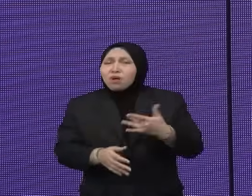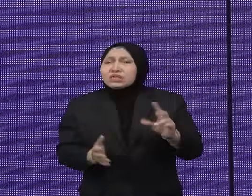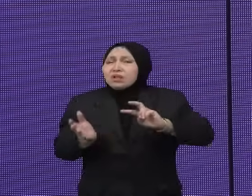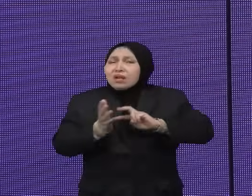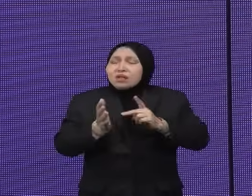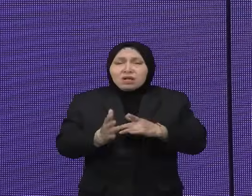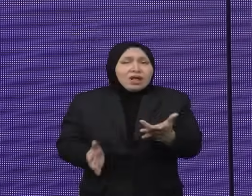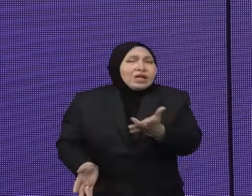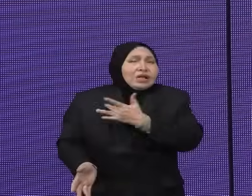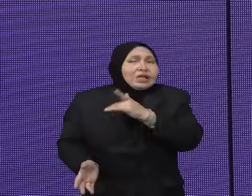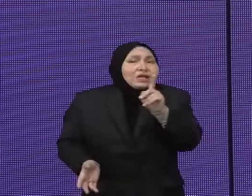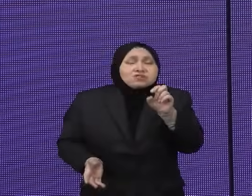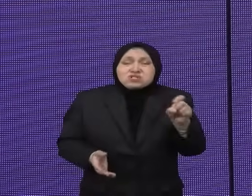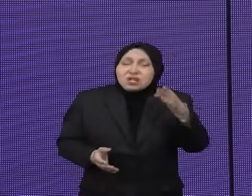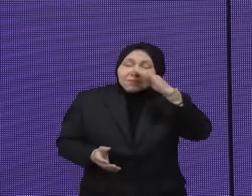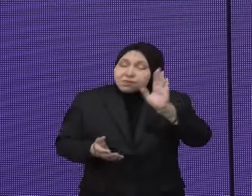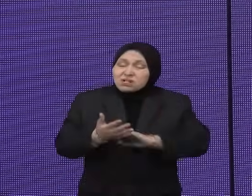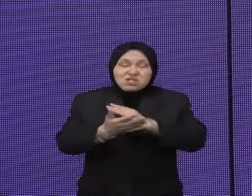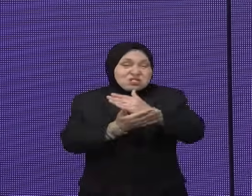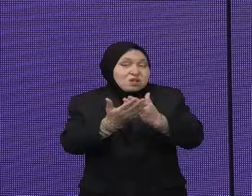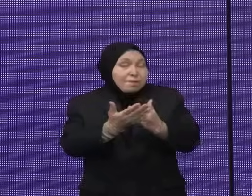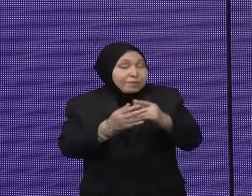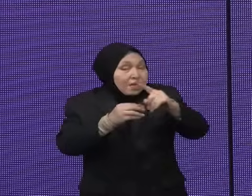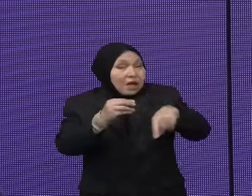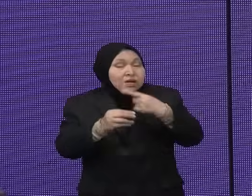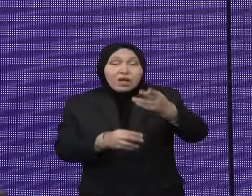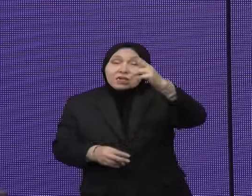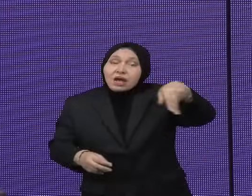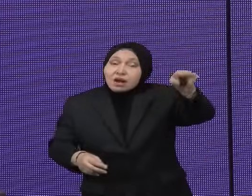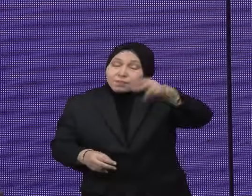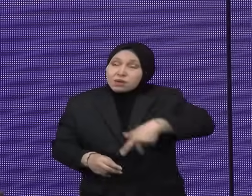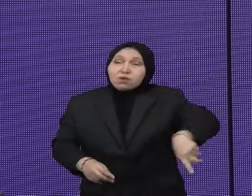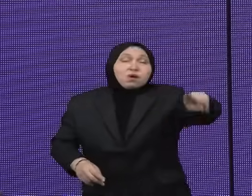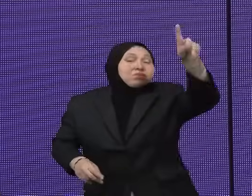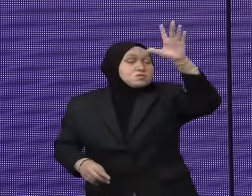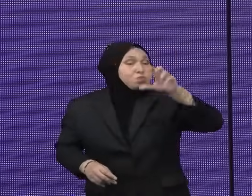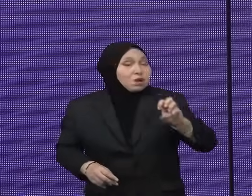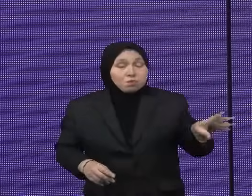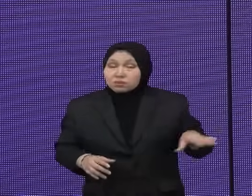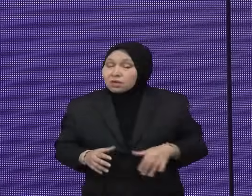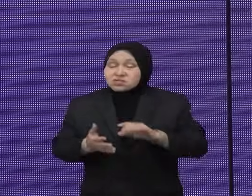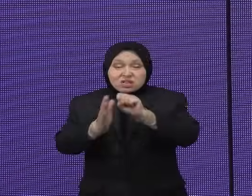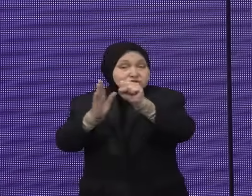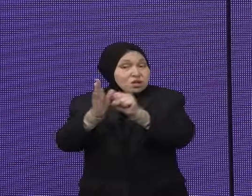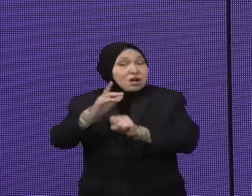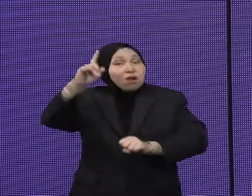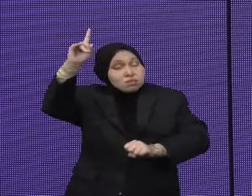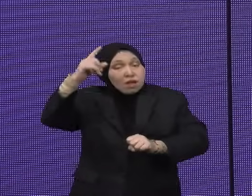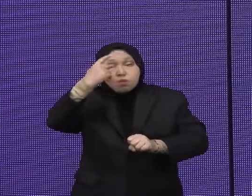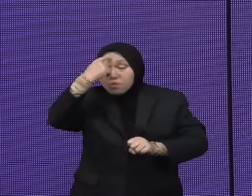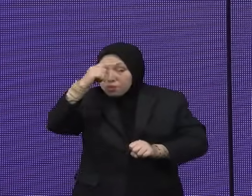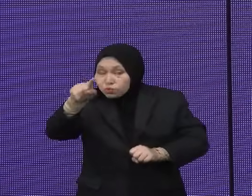buruk daripada suatu perkara yang diharamkan oleh Allah SWT. Jadi syariat Allah ini adalah